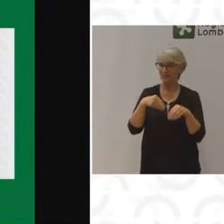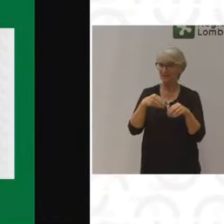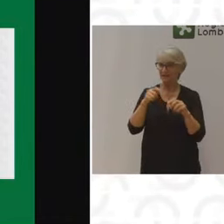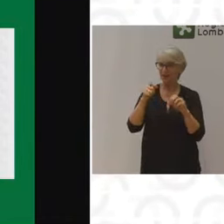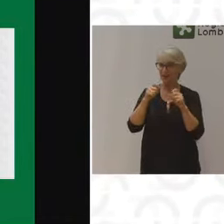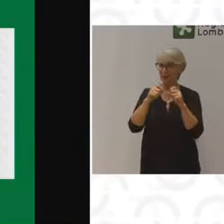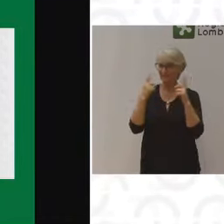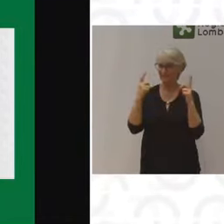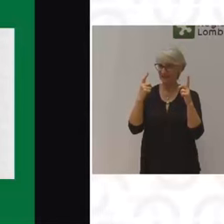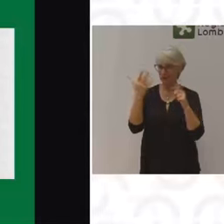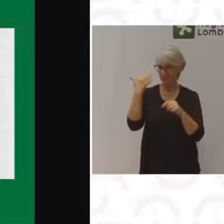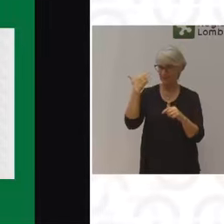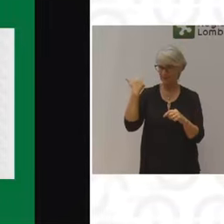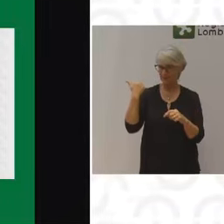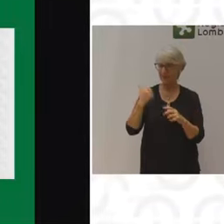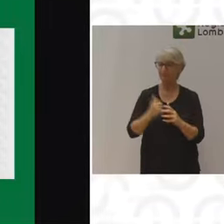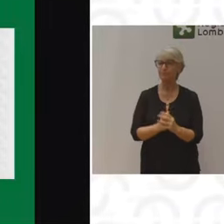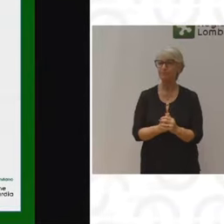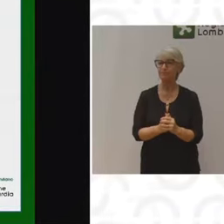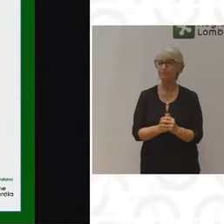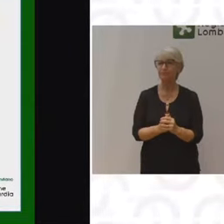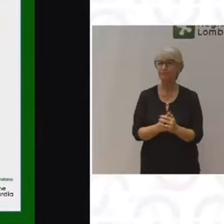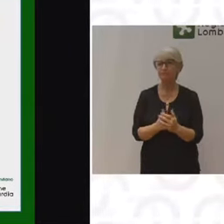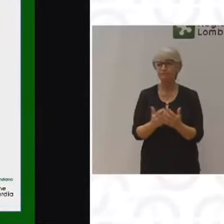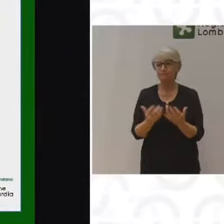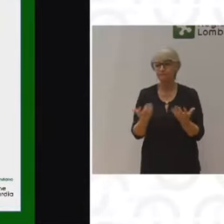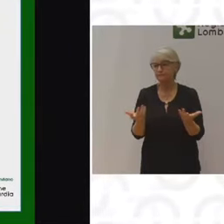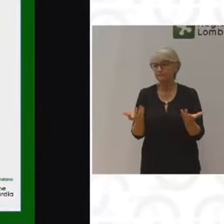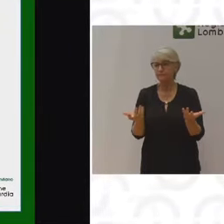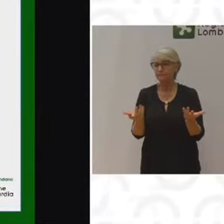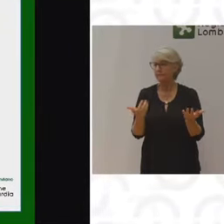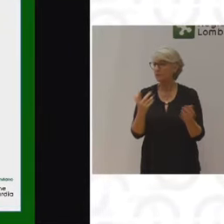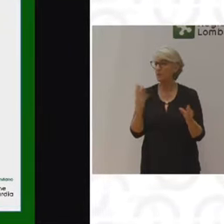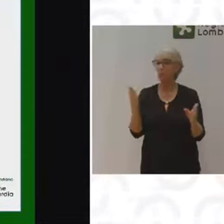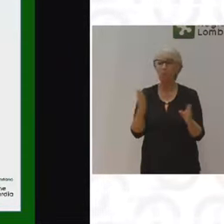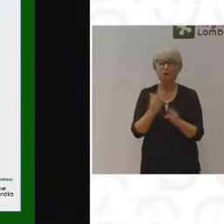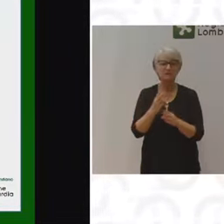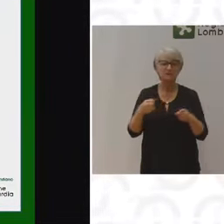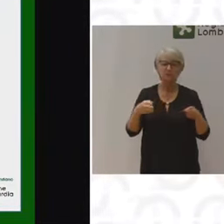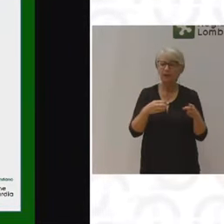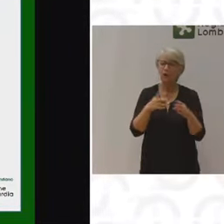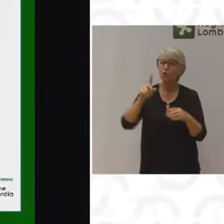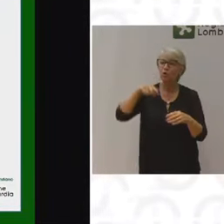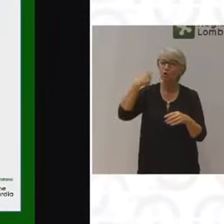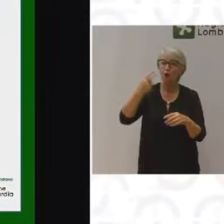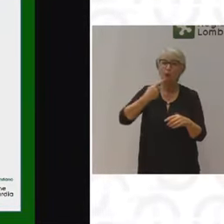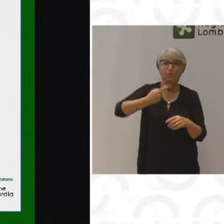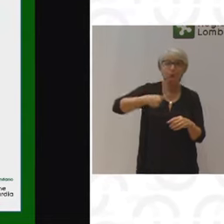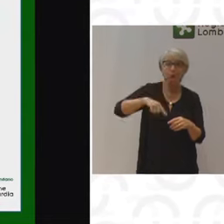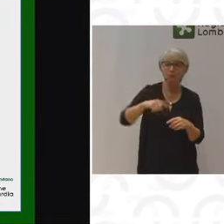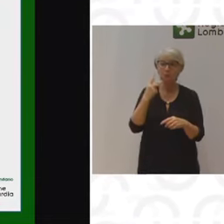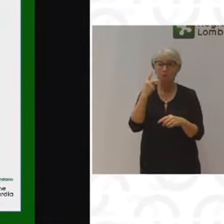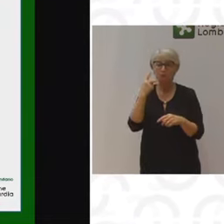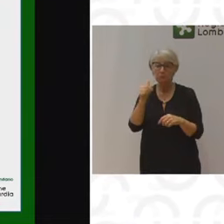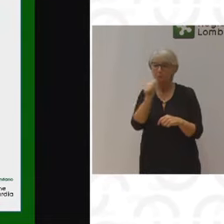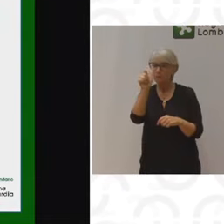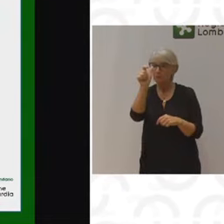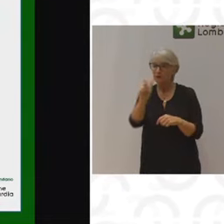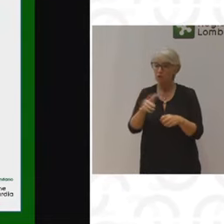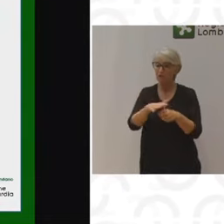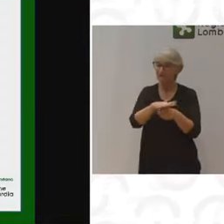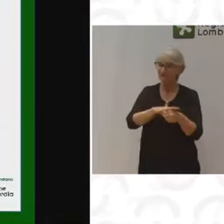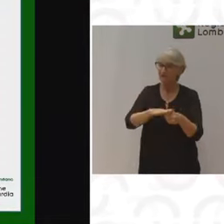abbiamo visto prima. Cioè, qualsiasi percorso del dopo di noi non riguarda solo la persona e la